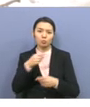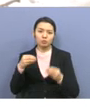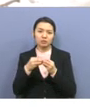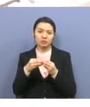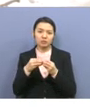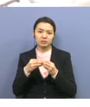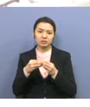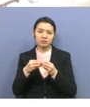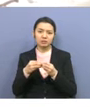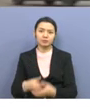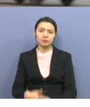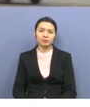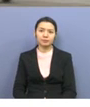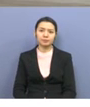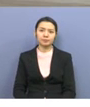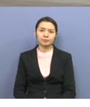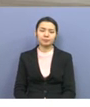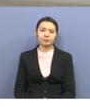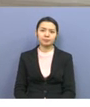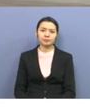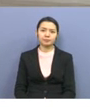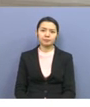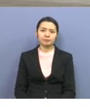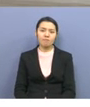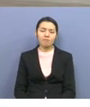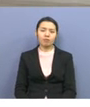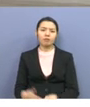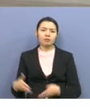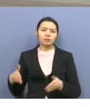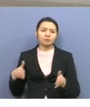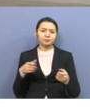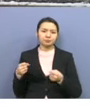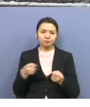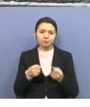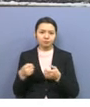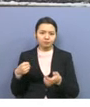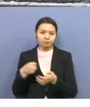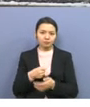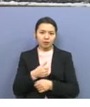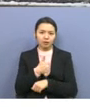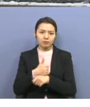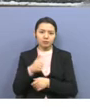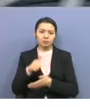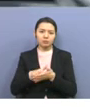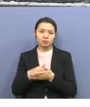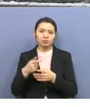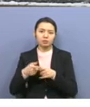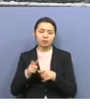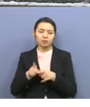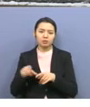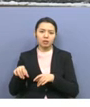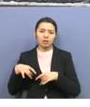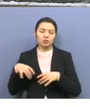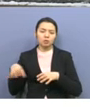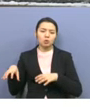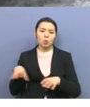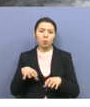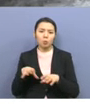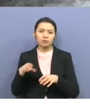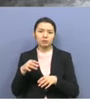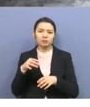төмендейді. Айта кету керек, жол көлік оқиғаларының басты себебі көктайғақ пен жүргізушілердің бейқамдығынан орын алатын